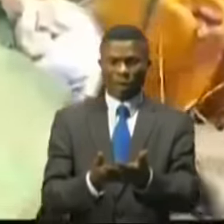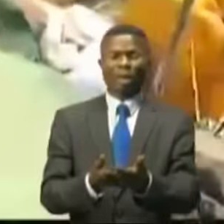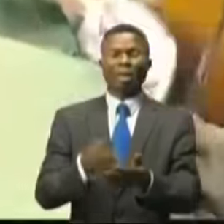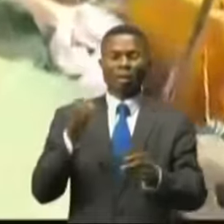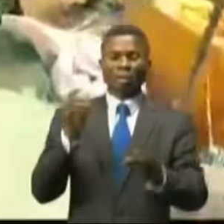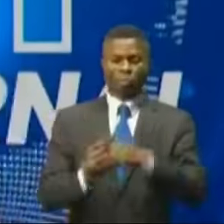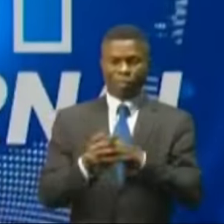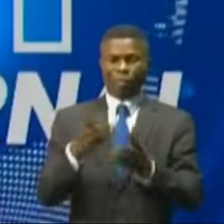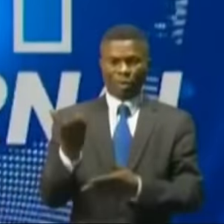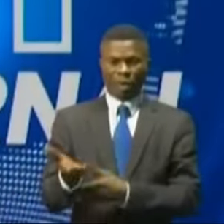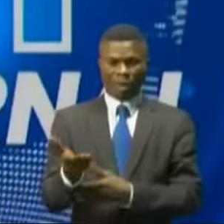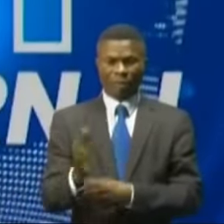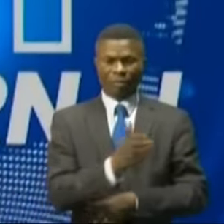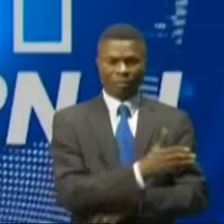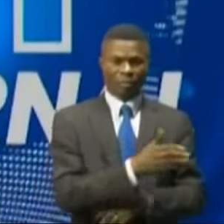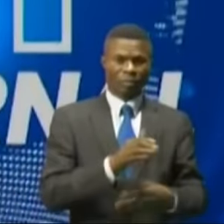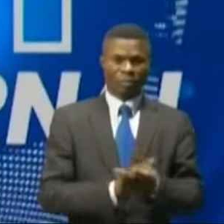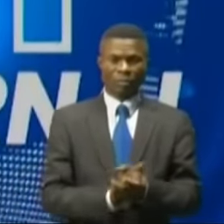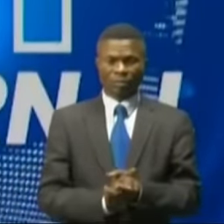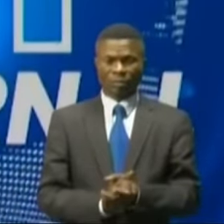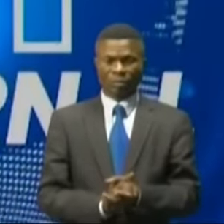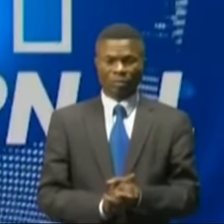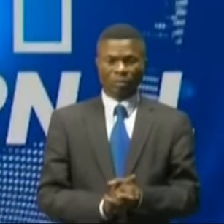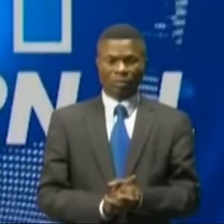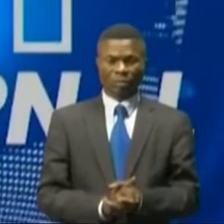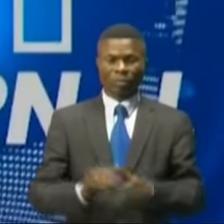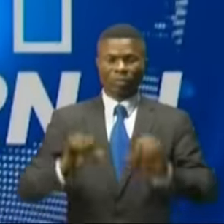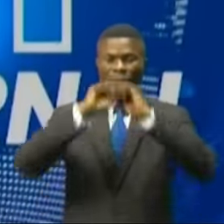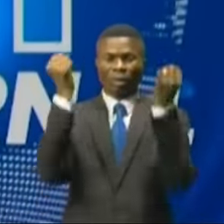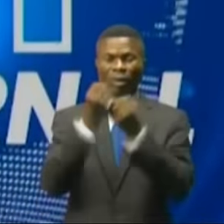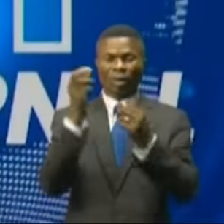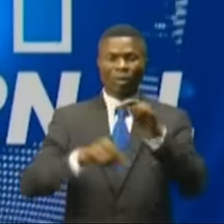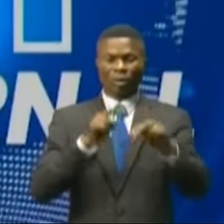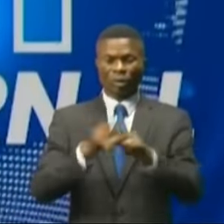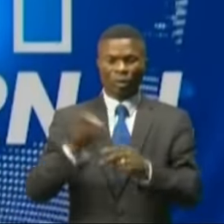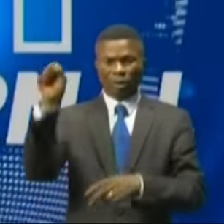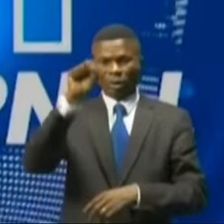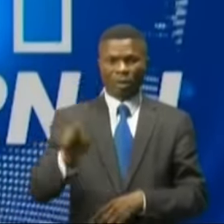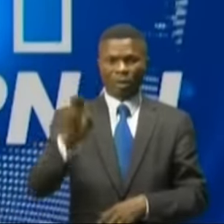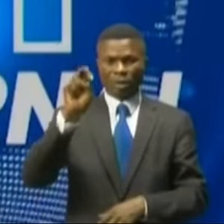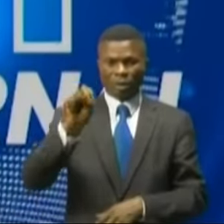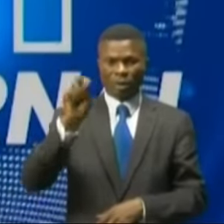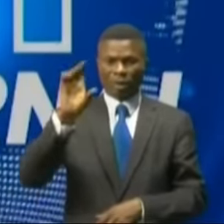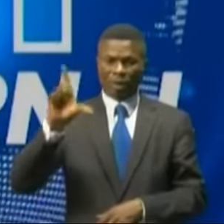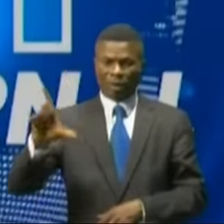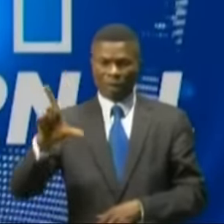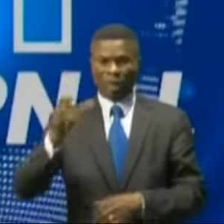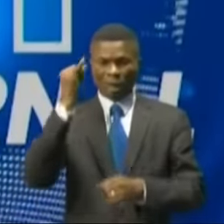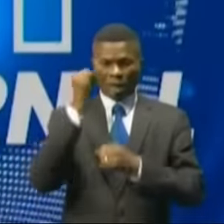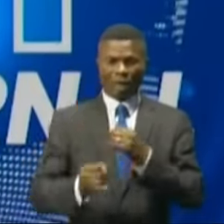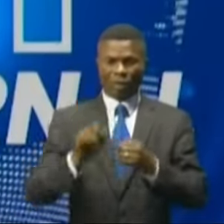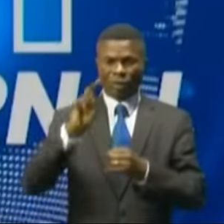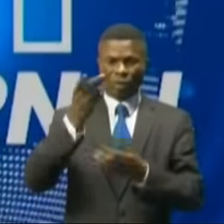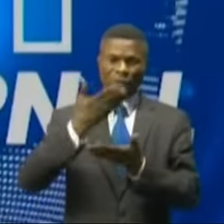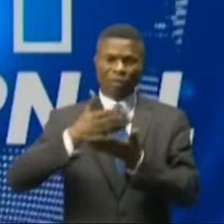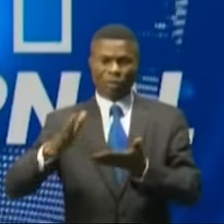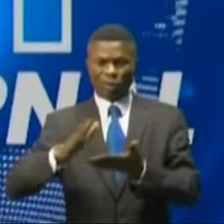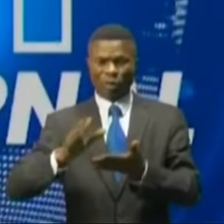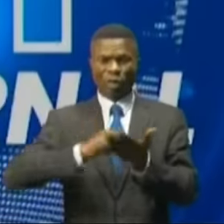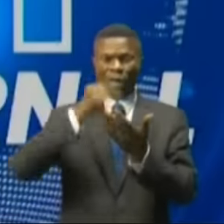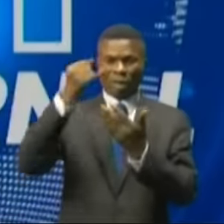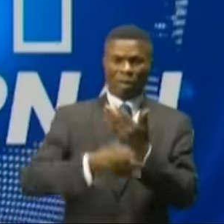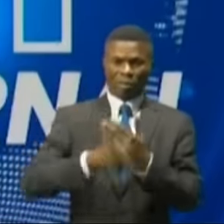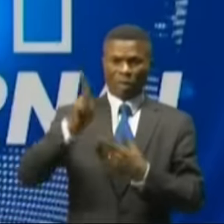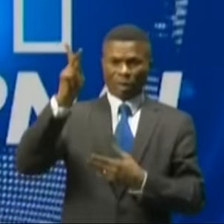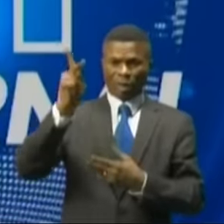enregistré. Et du côté de la Société nationale d'électricité, on annonce la fin de la deuxième phase du projet